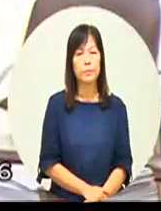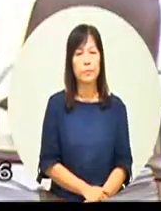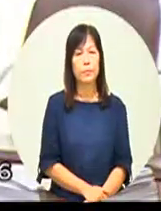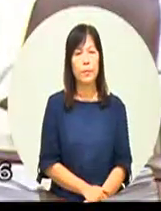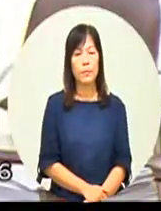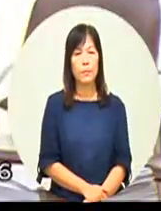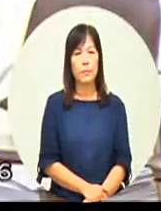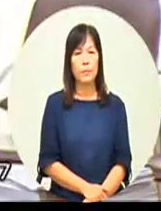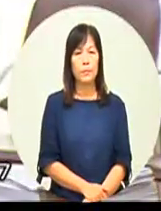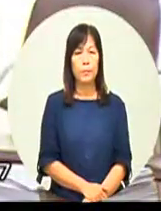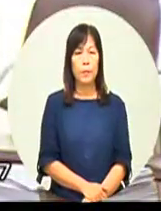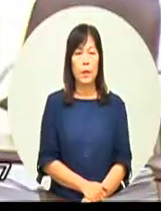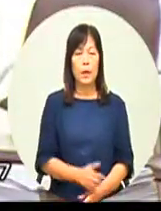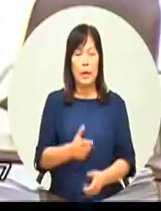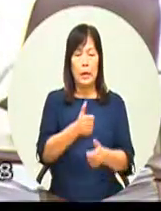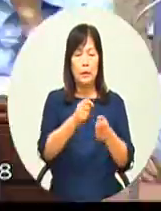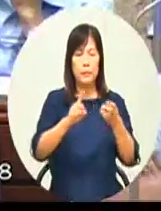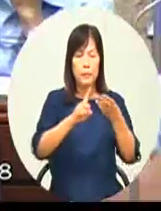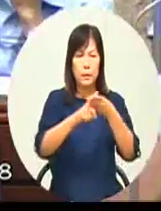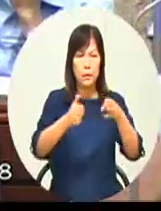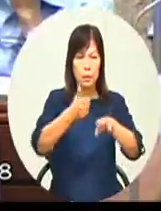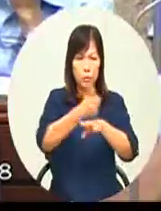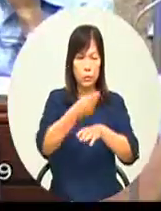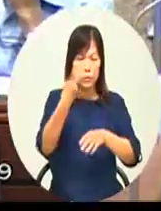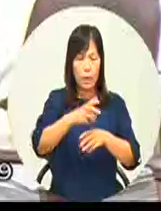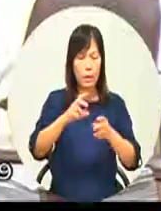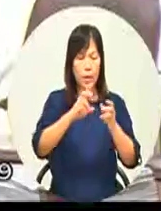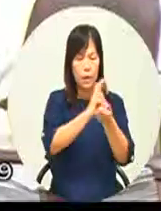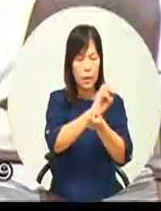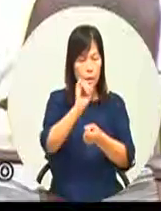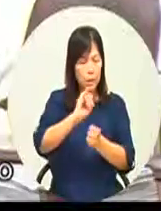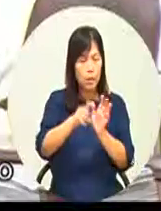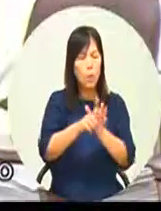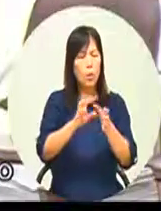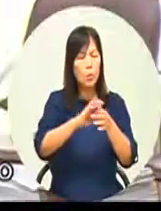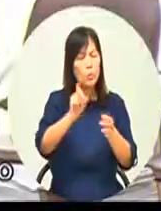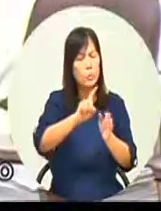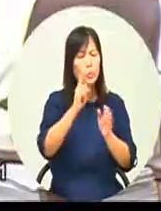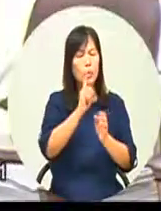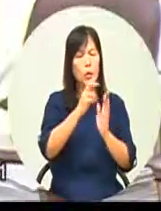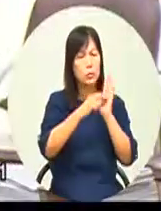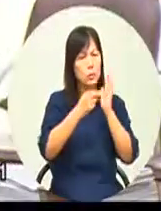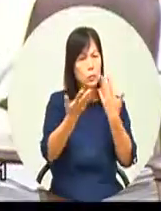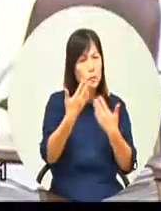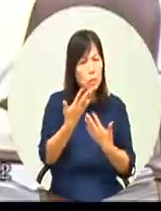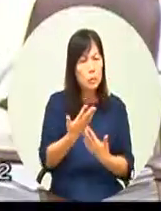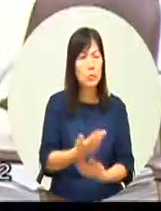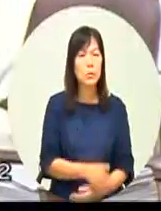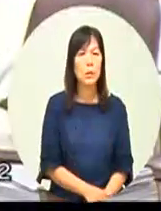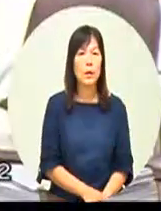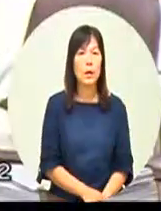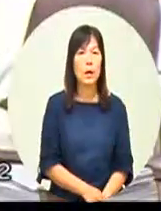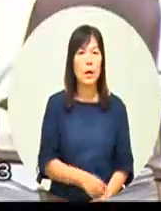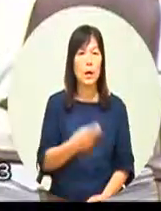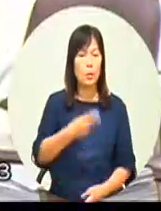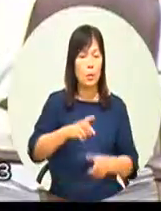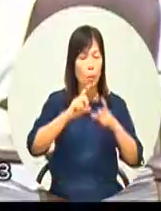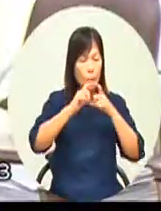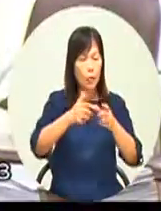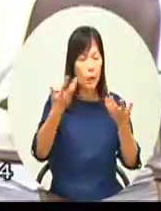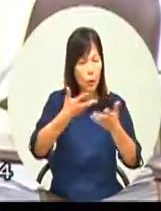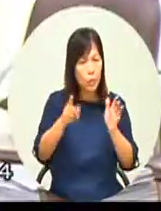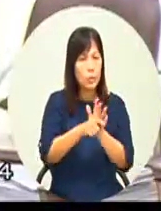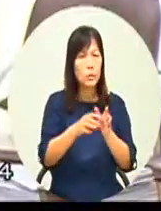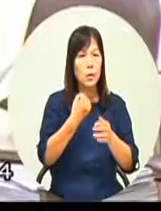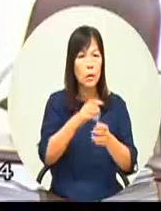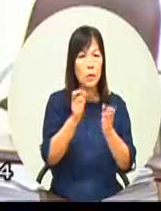复。 感谢主席，感谢林议员。 因为为什么我会说讲清楚？ 你们在回答问题的时候尽